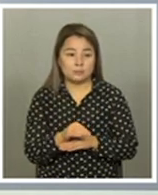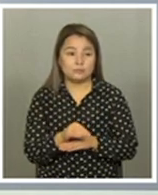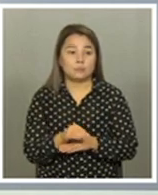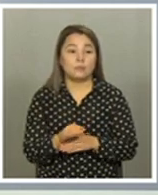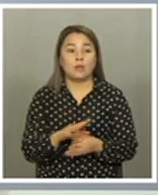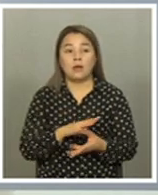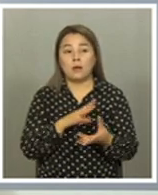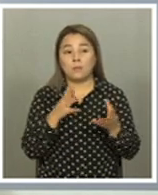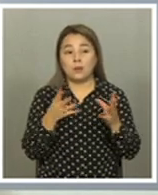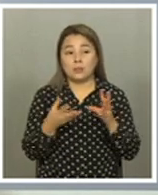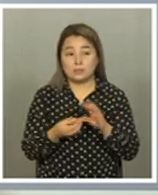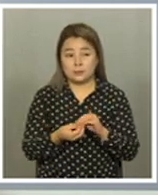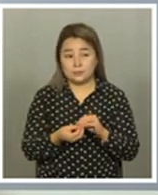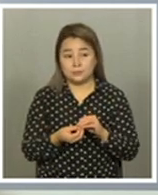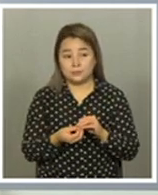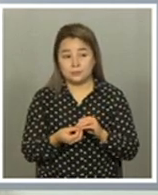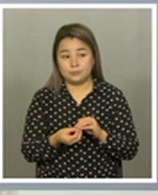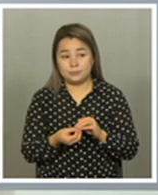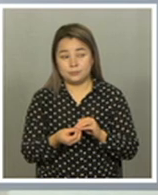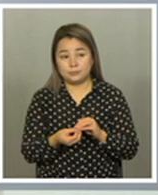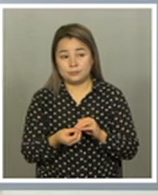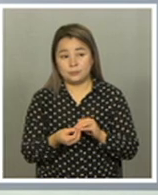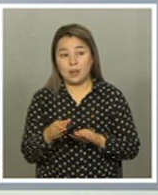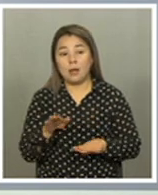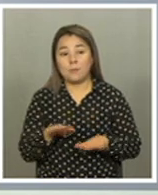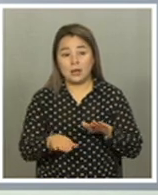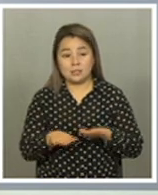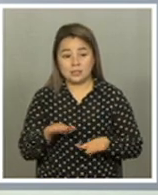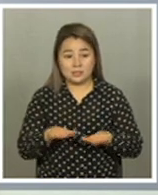пайдаландық. 1 грамм. Жалпы массасы